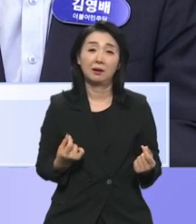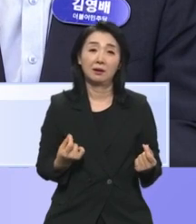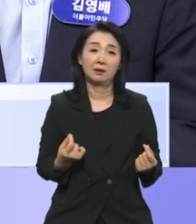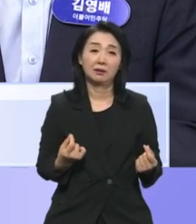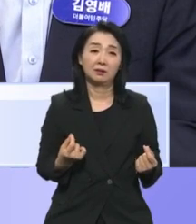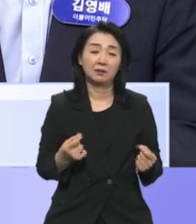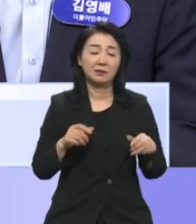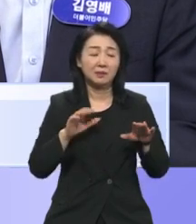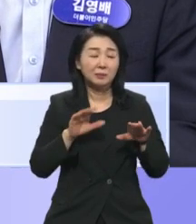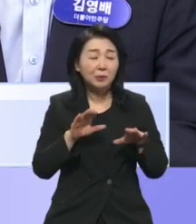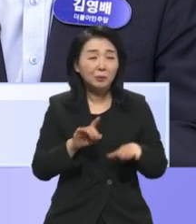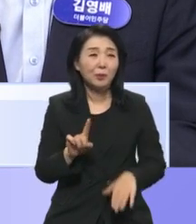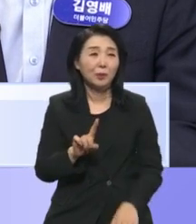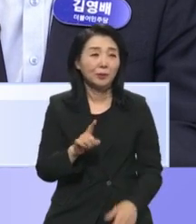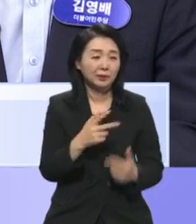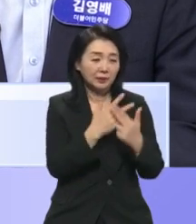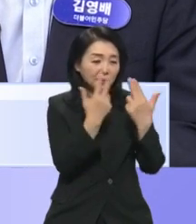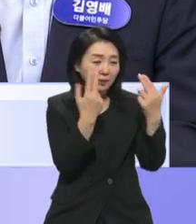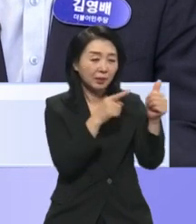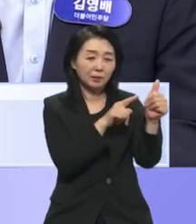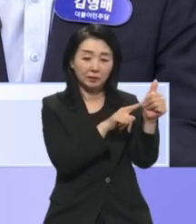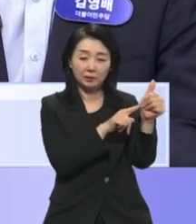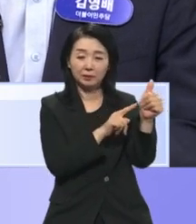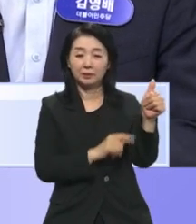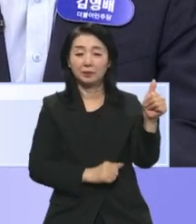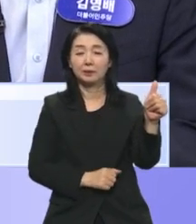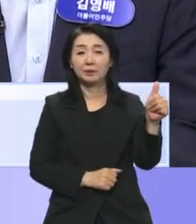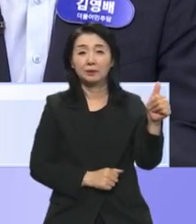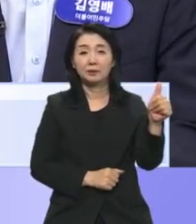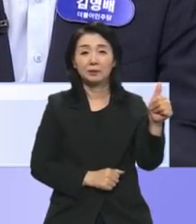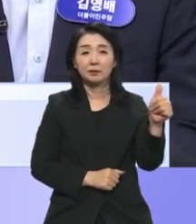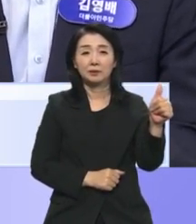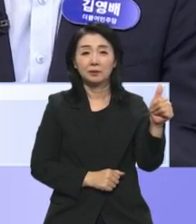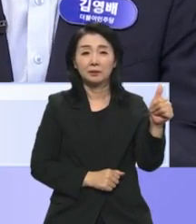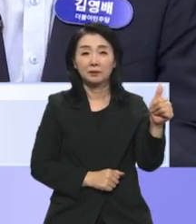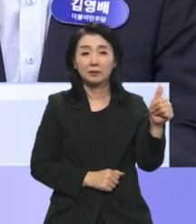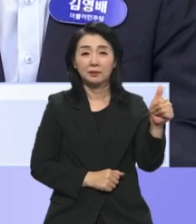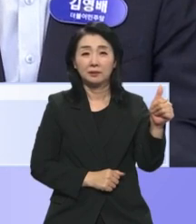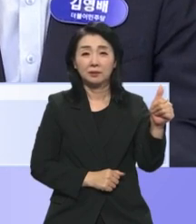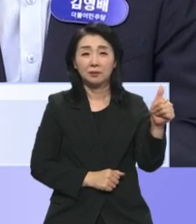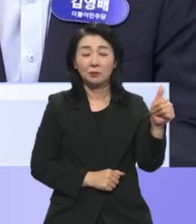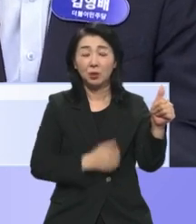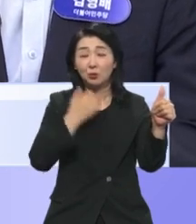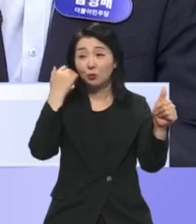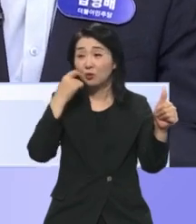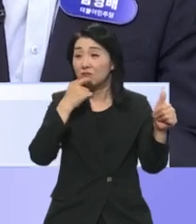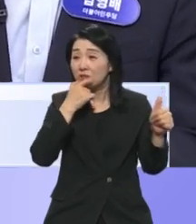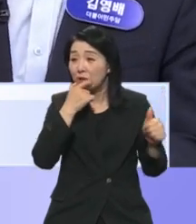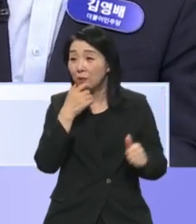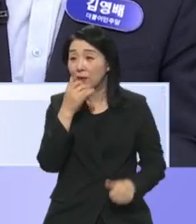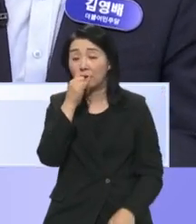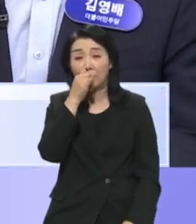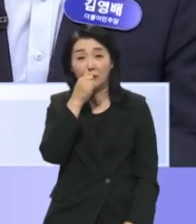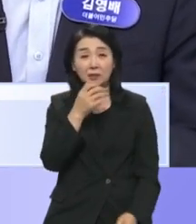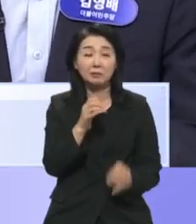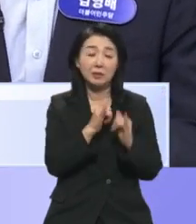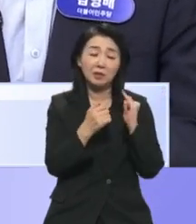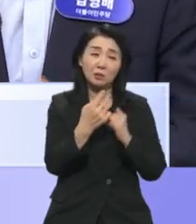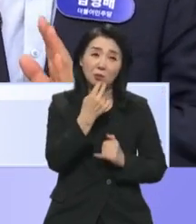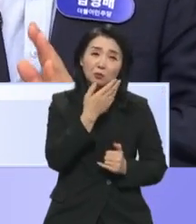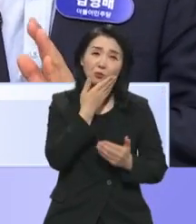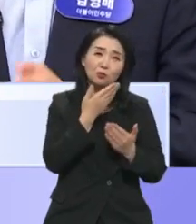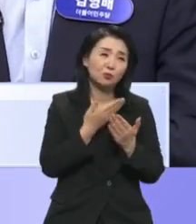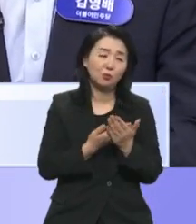이제 재발 우리 이재명 대표가 싫어할 수는 있잖아요 누구를 그러나 사람 목숨만큼